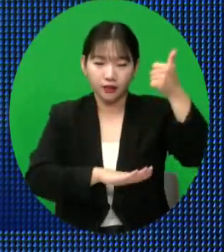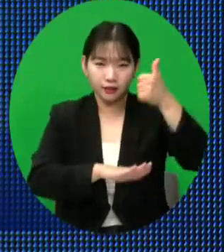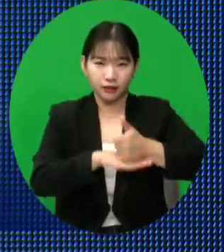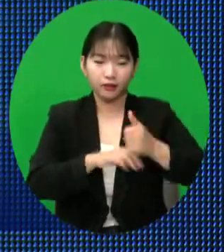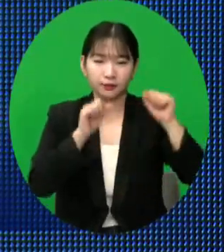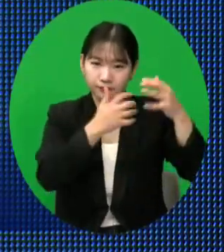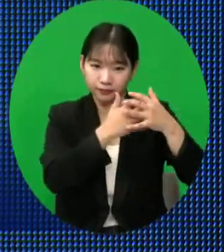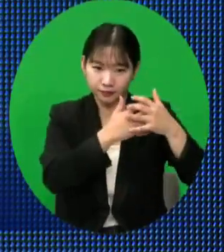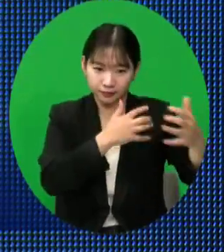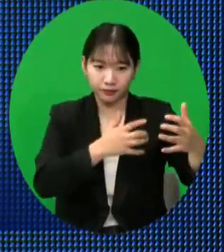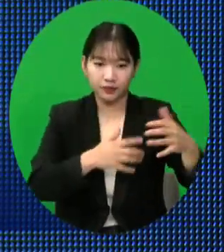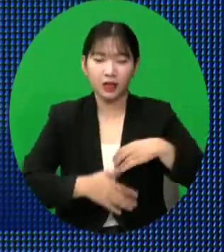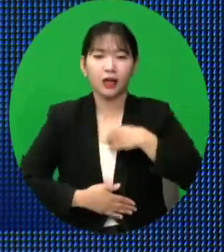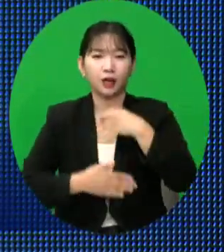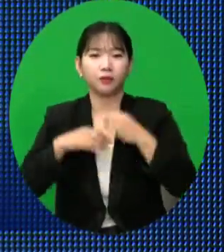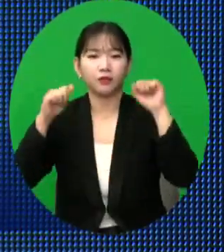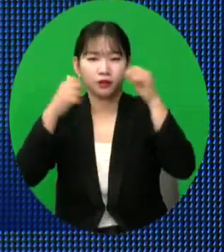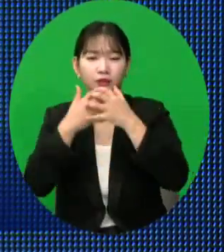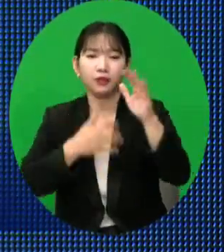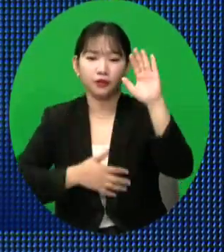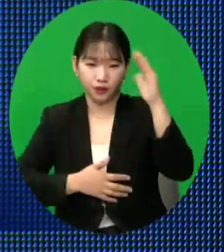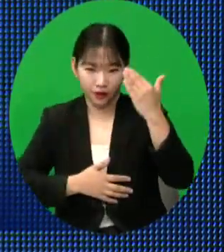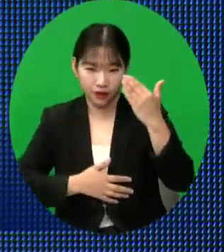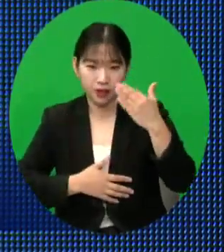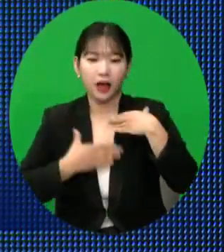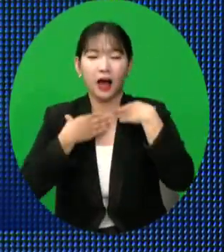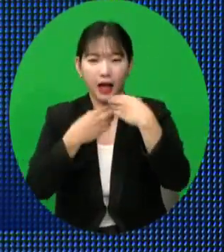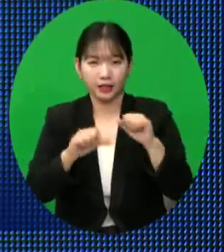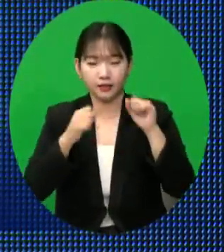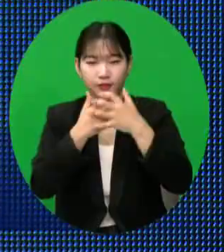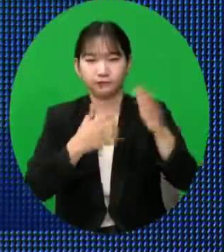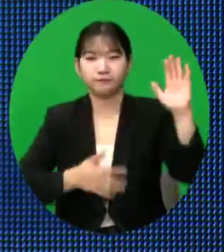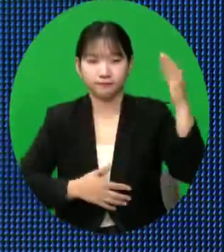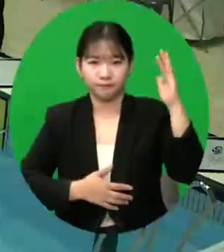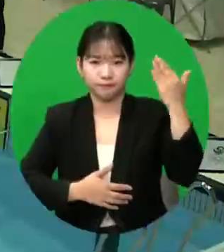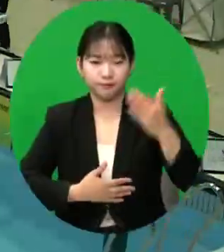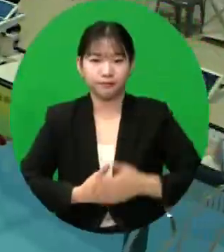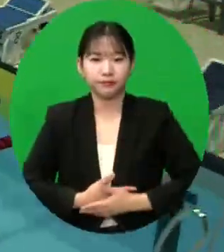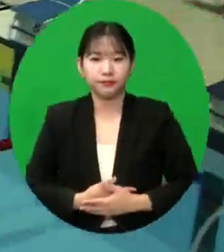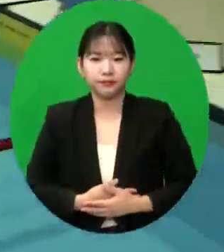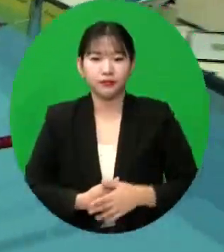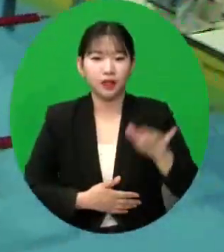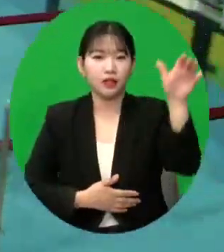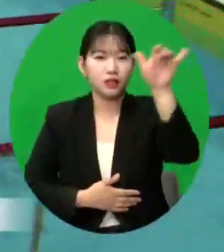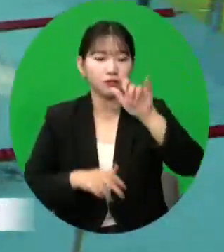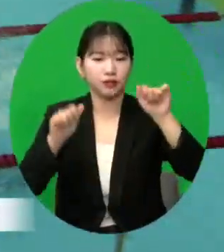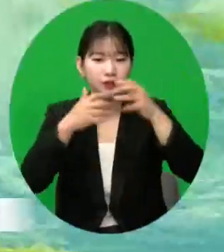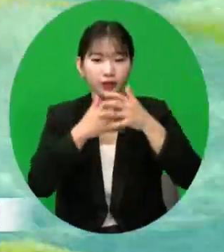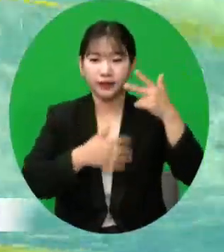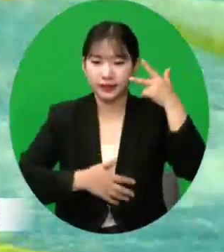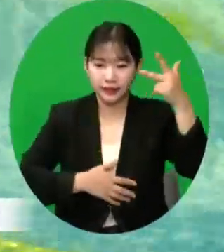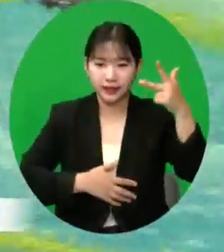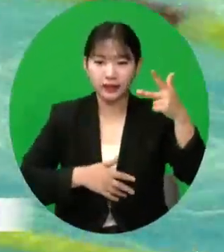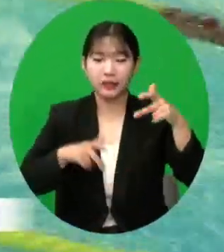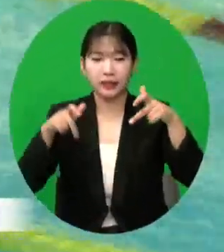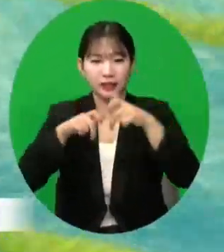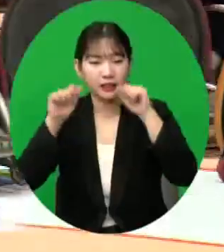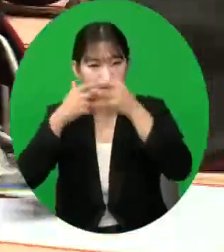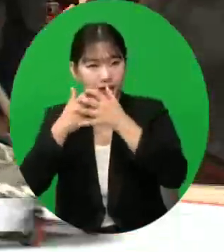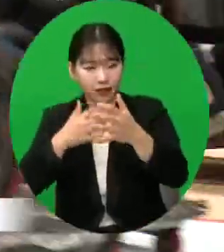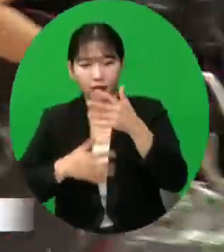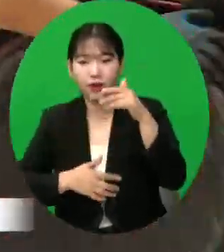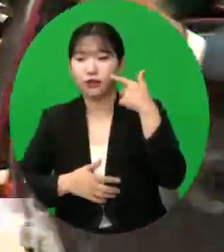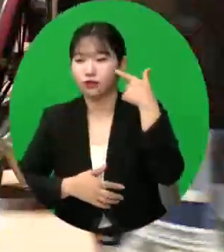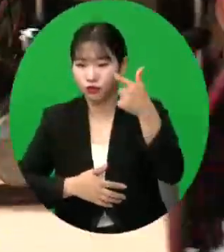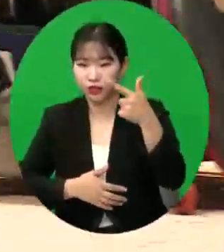명실공히 성공 체전, 감동 체전이 되었고 안전 체전이 되었습니다. 전국 체전 7일 그리고 전국 장애인